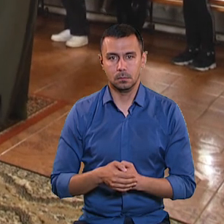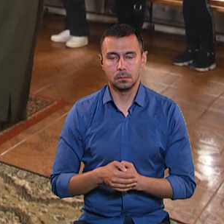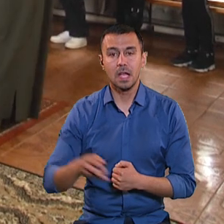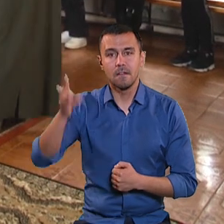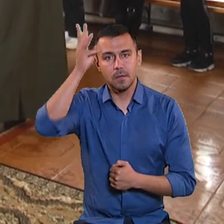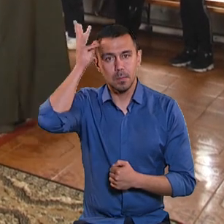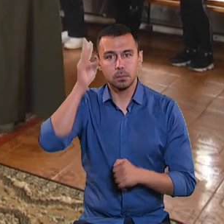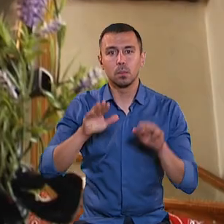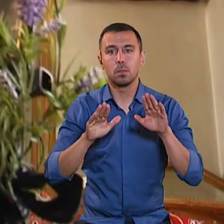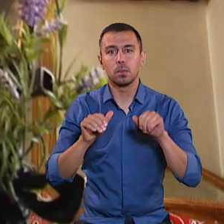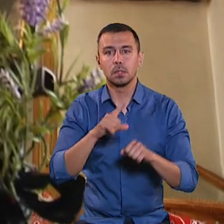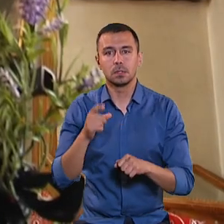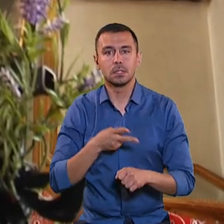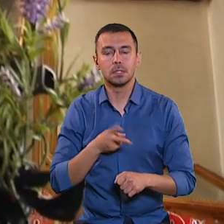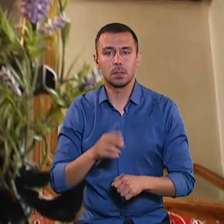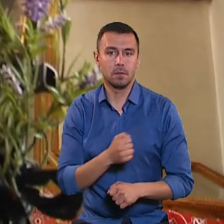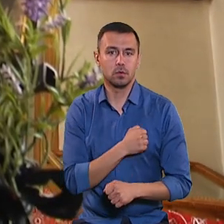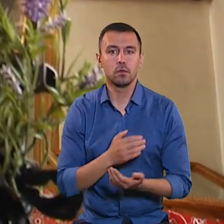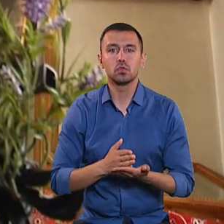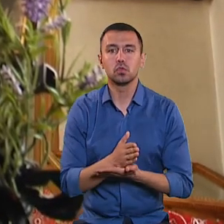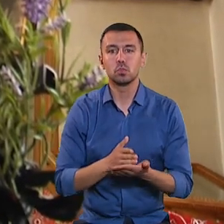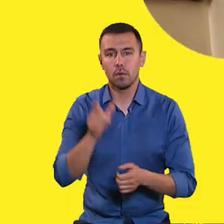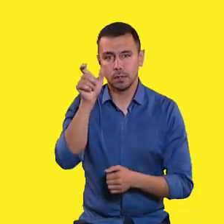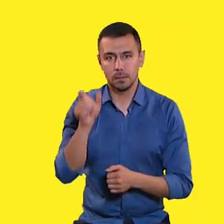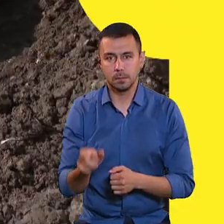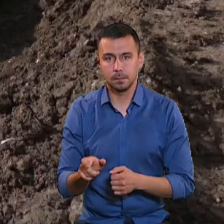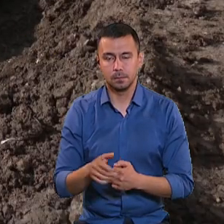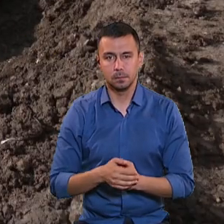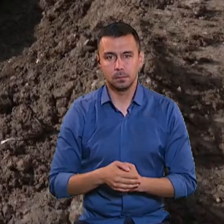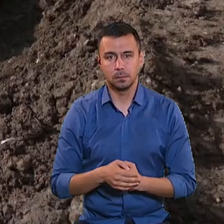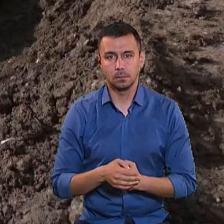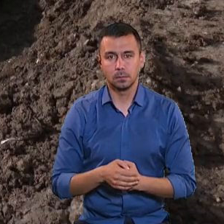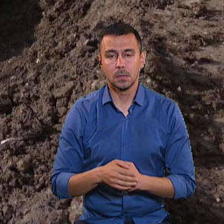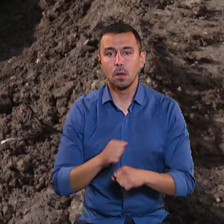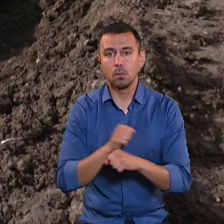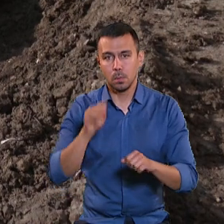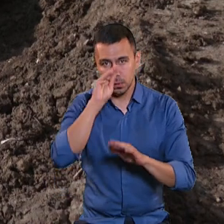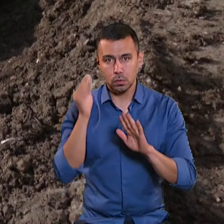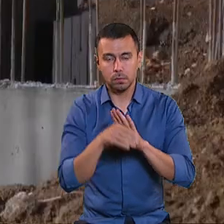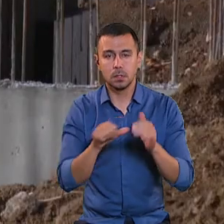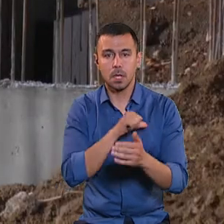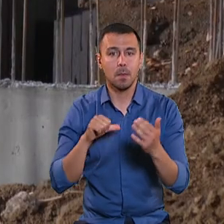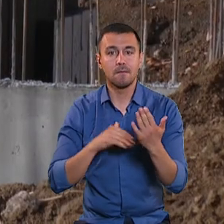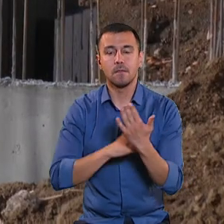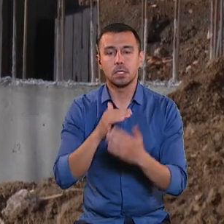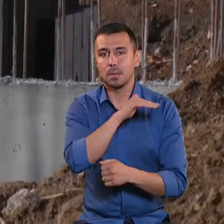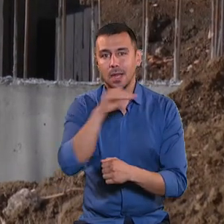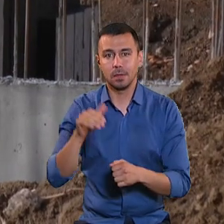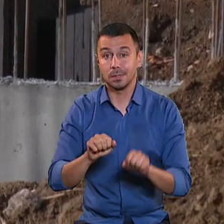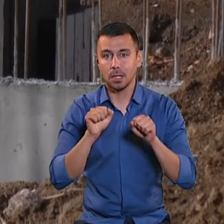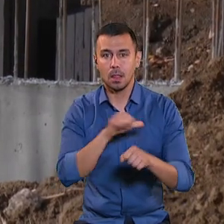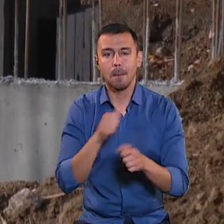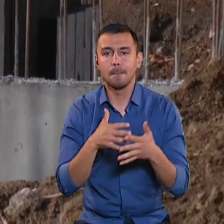у Хмельницькому попрощались із загиблим військовослужбовцем бомбосховище з найвищим ступенем захисту